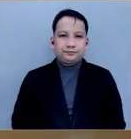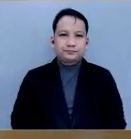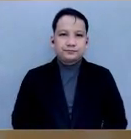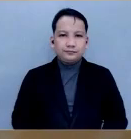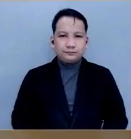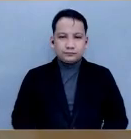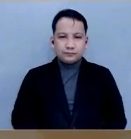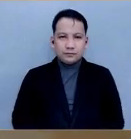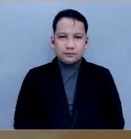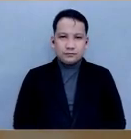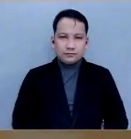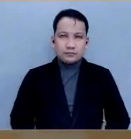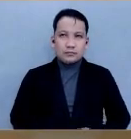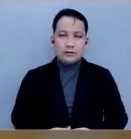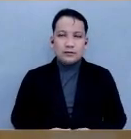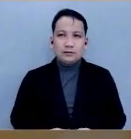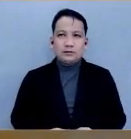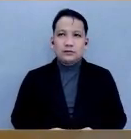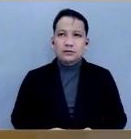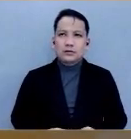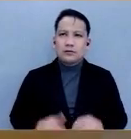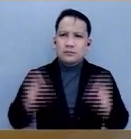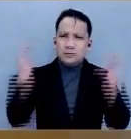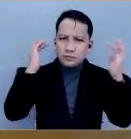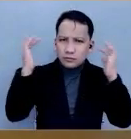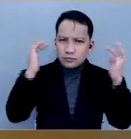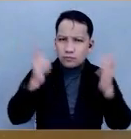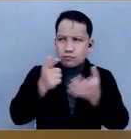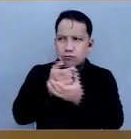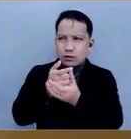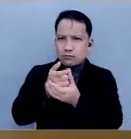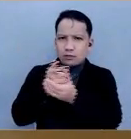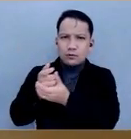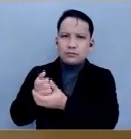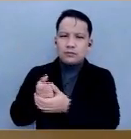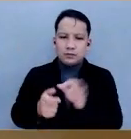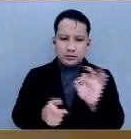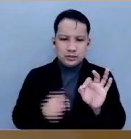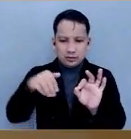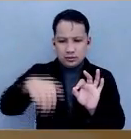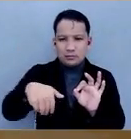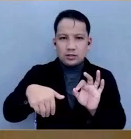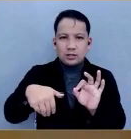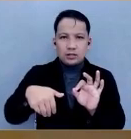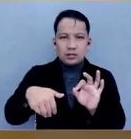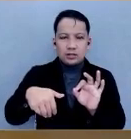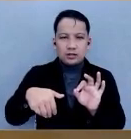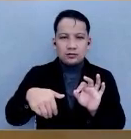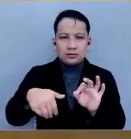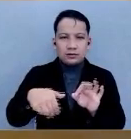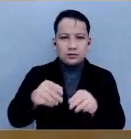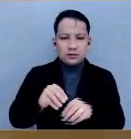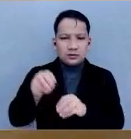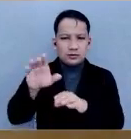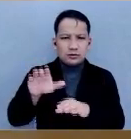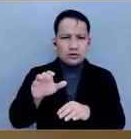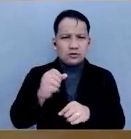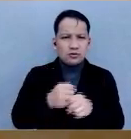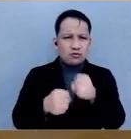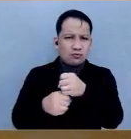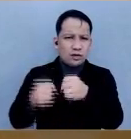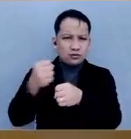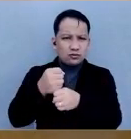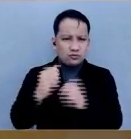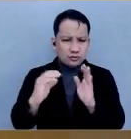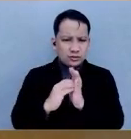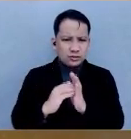Iba! Umalingaw-ngaw ang sunod-sunod na putok ng baril pasado alas 9:30 kagabi sa barangay Rosary Heights 12 sa Cotabato City. Dinig din ang